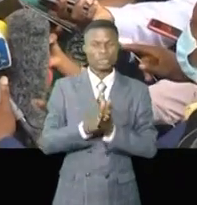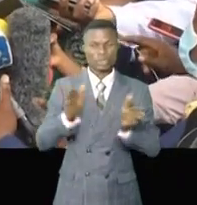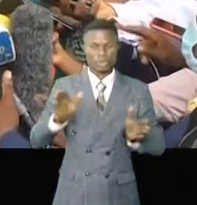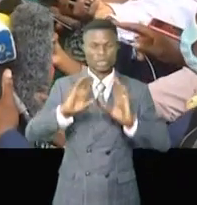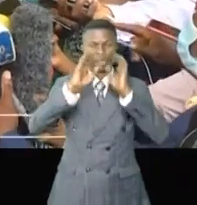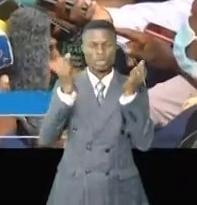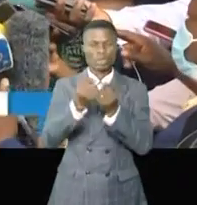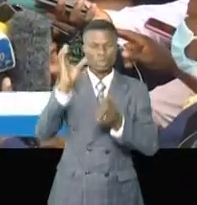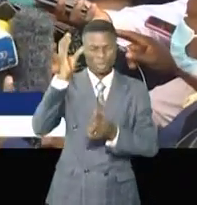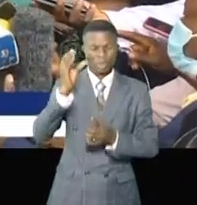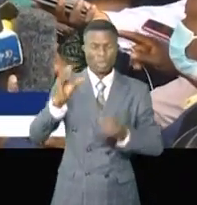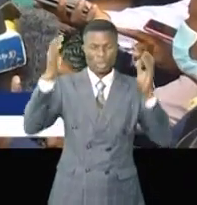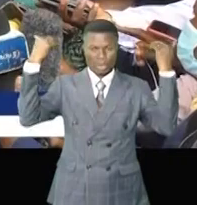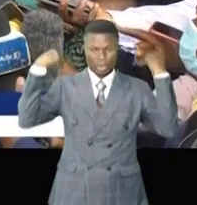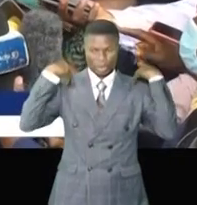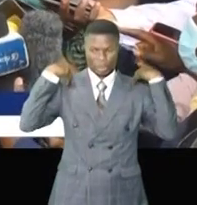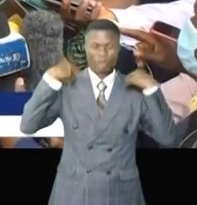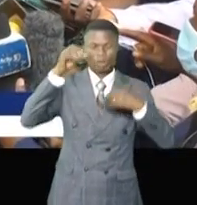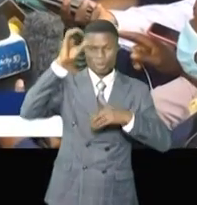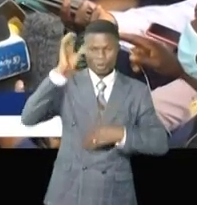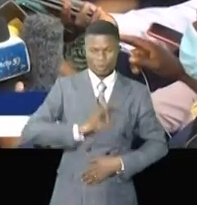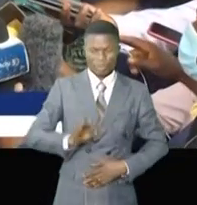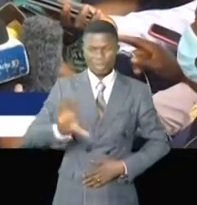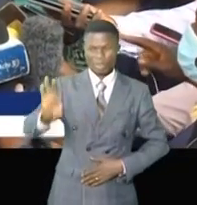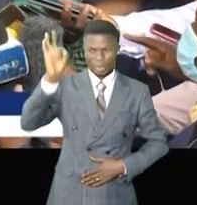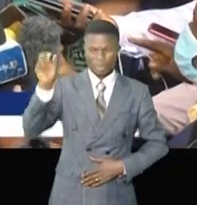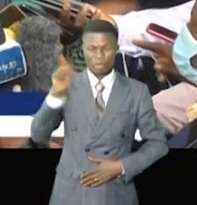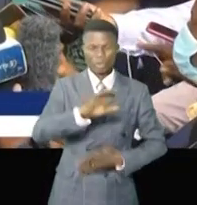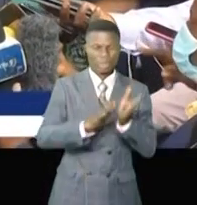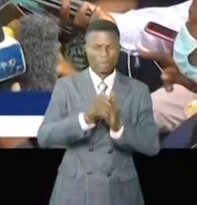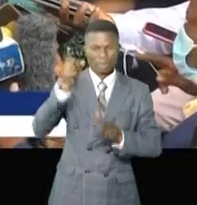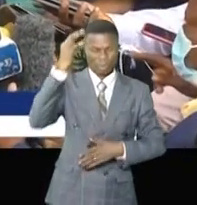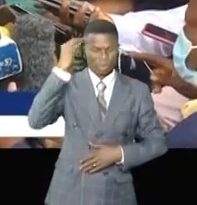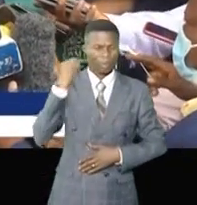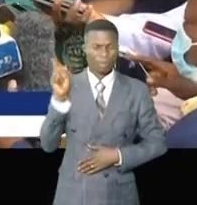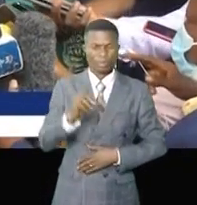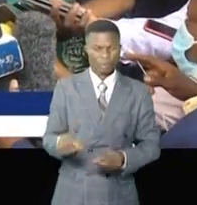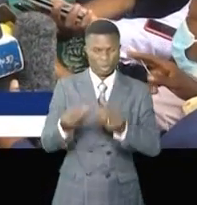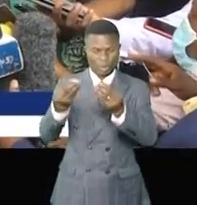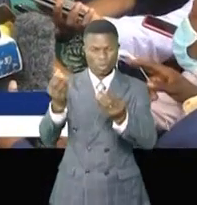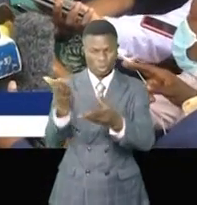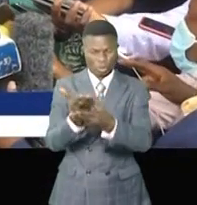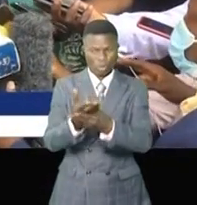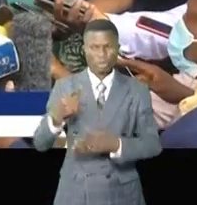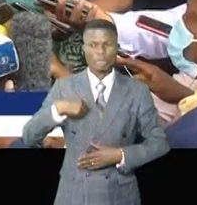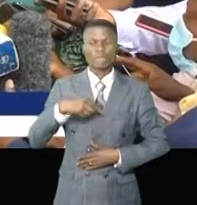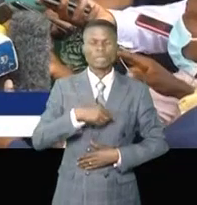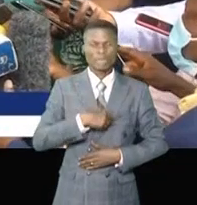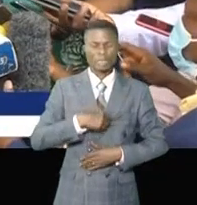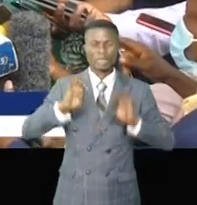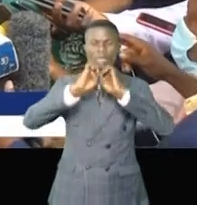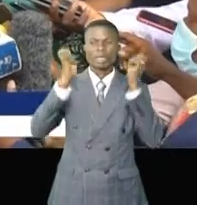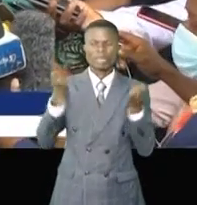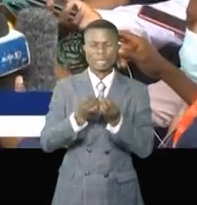de l'État de l'élever au rang où il est aujourd'hui, et nous sommes venus lui déposer les mémos des